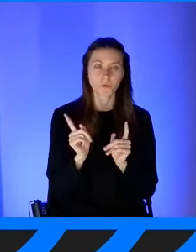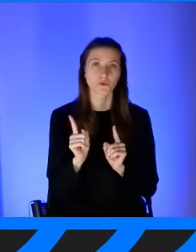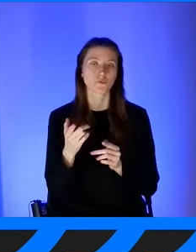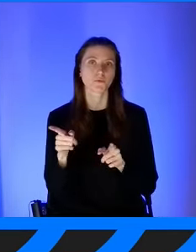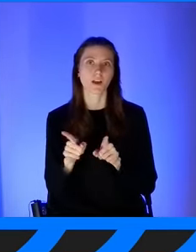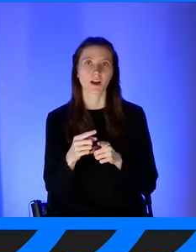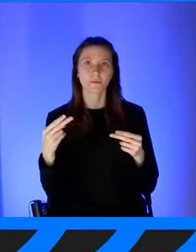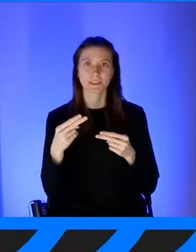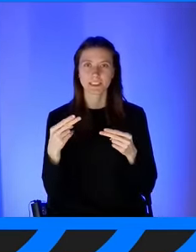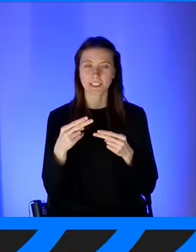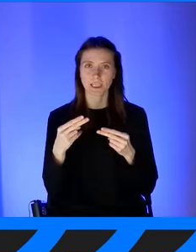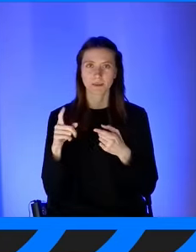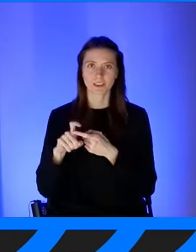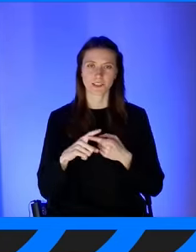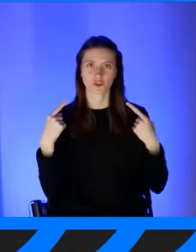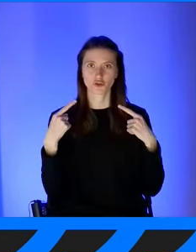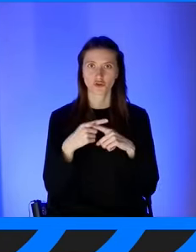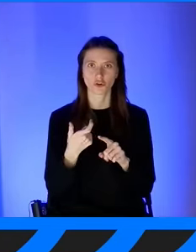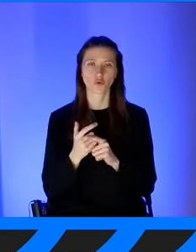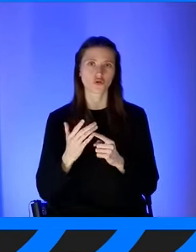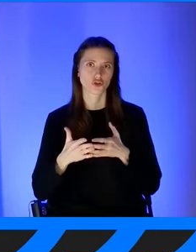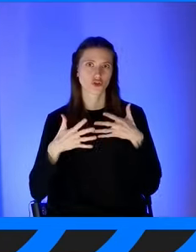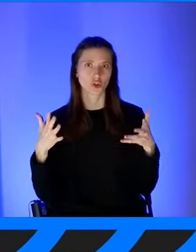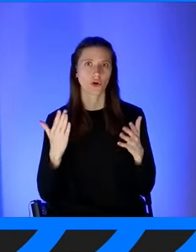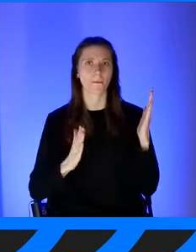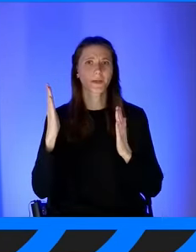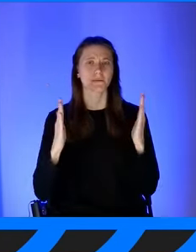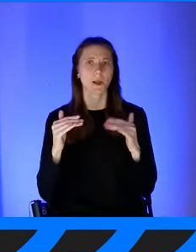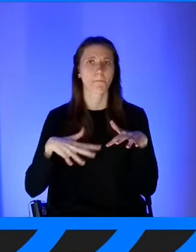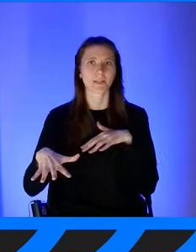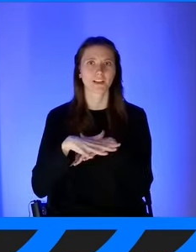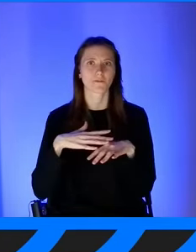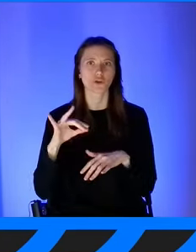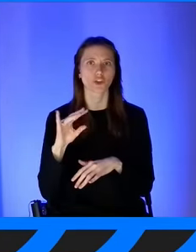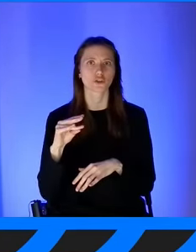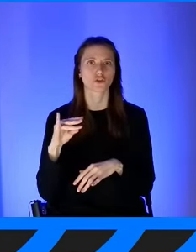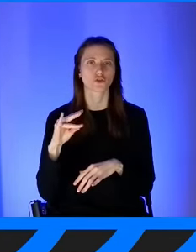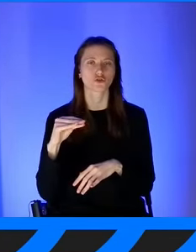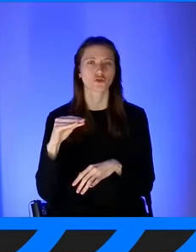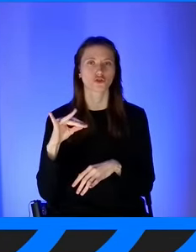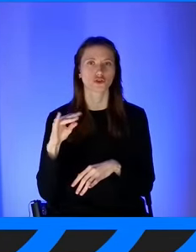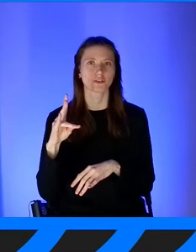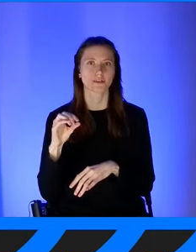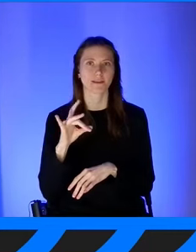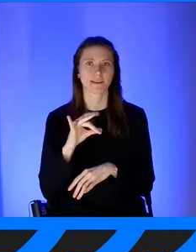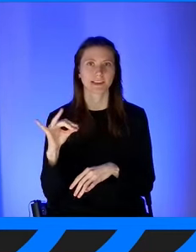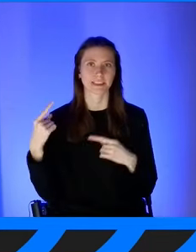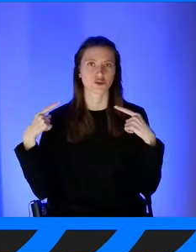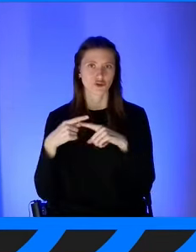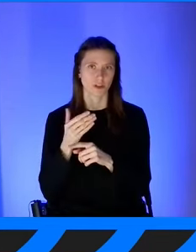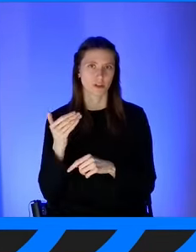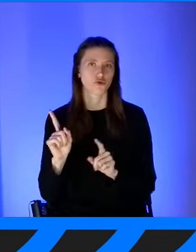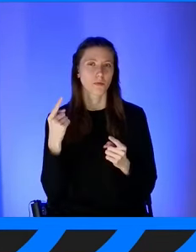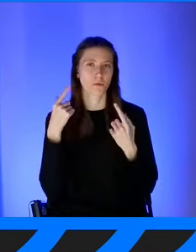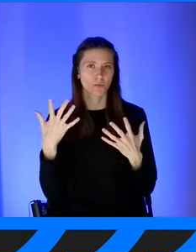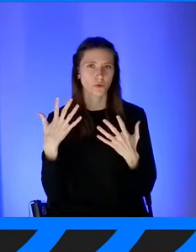достаточно вообще Широкая поднимите руку кто вот знаете что такое платформа Ирин мне чтобы понять для кого